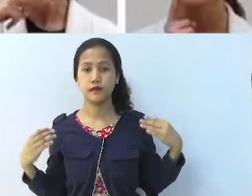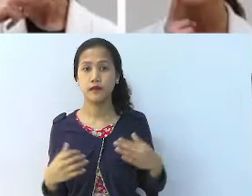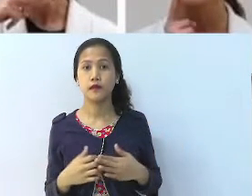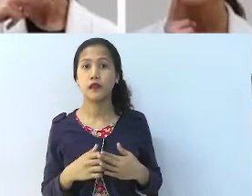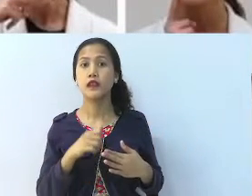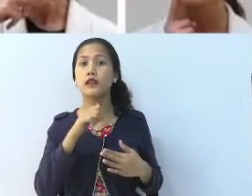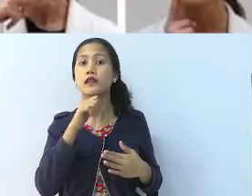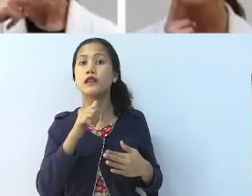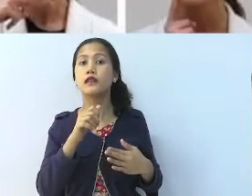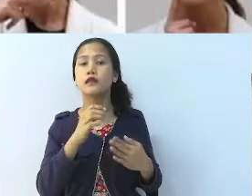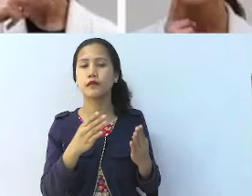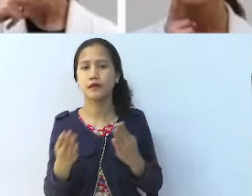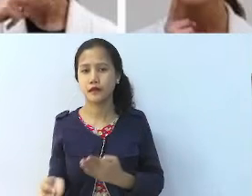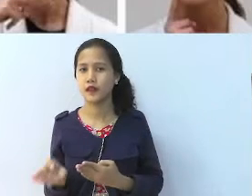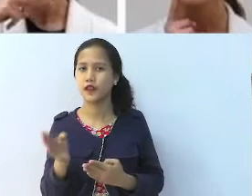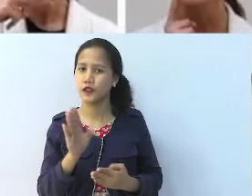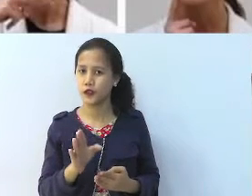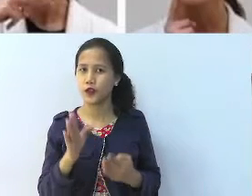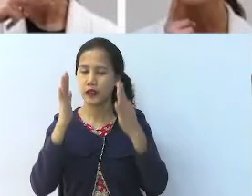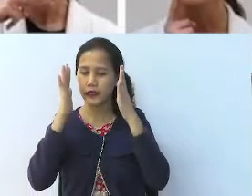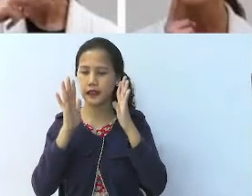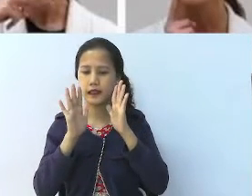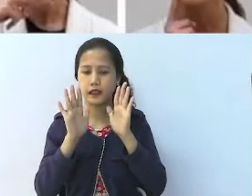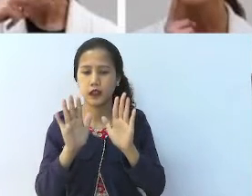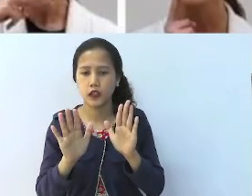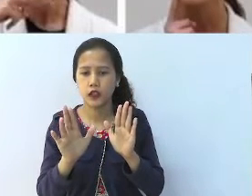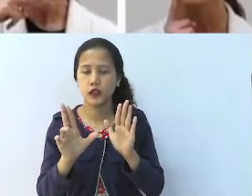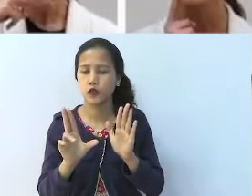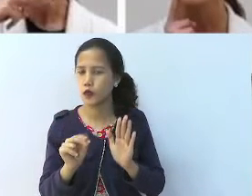likod. Yan.